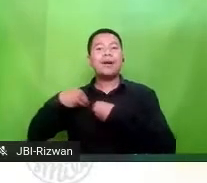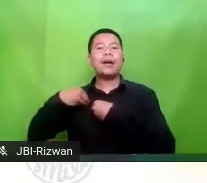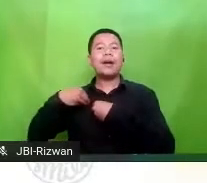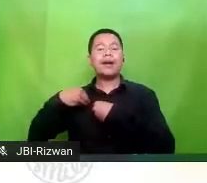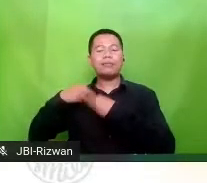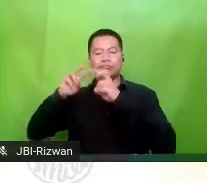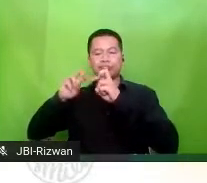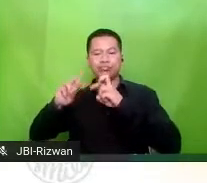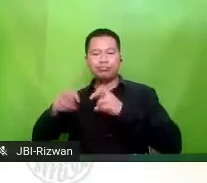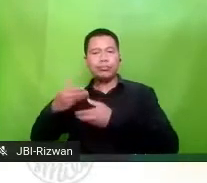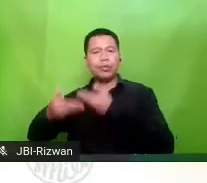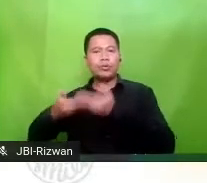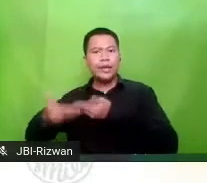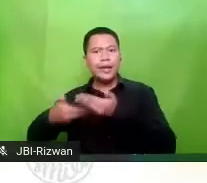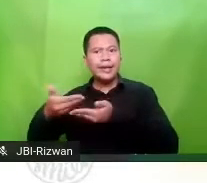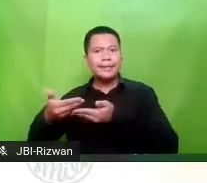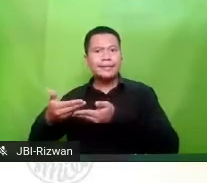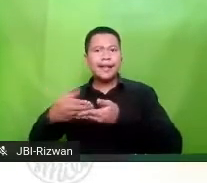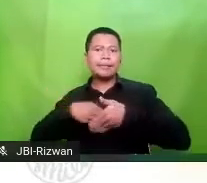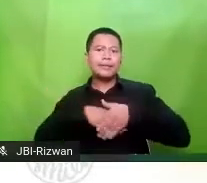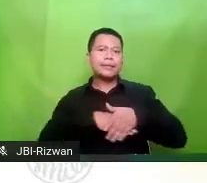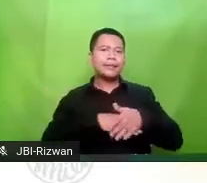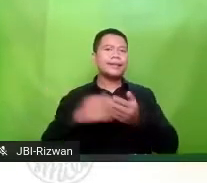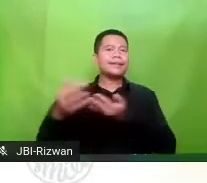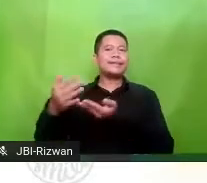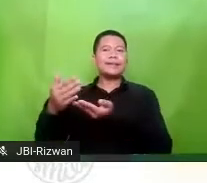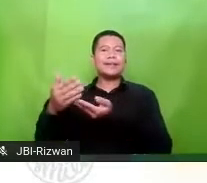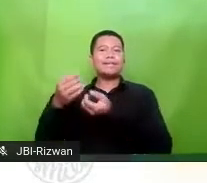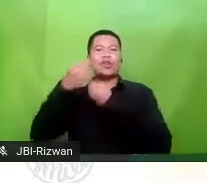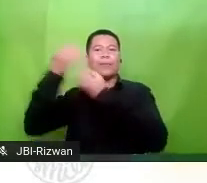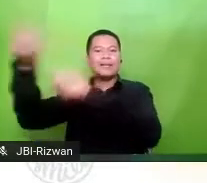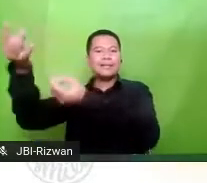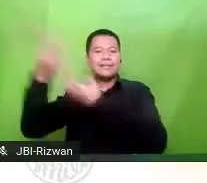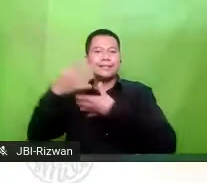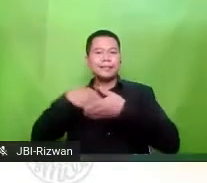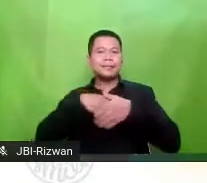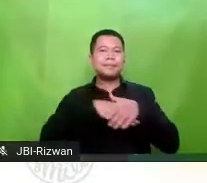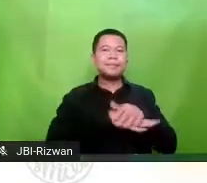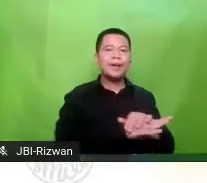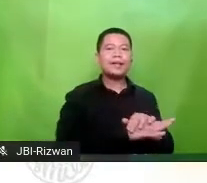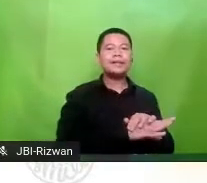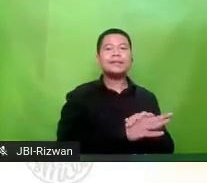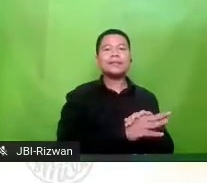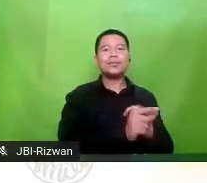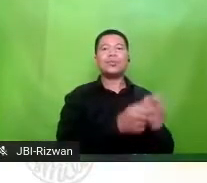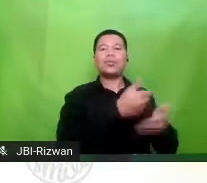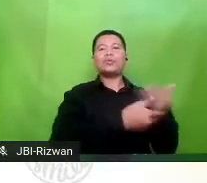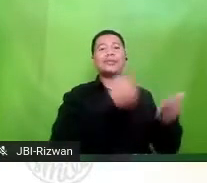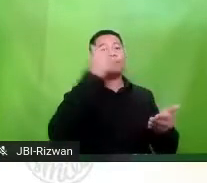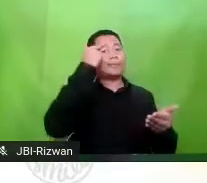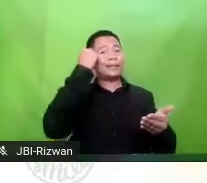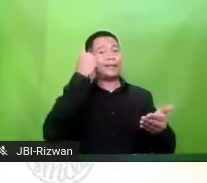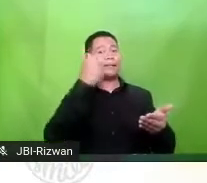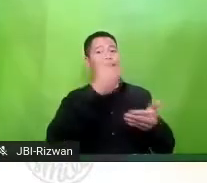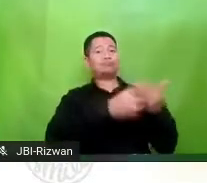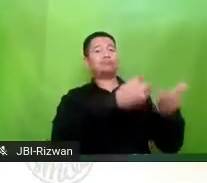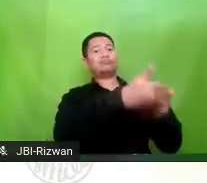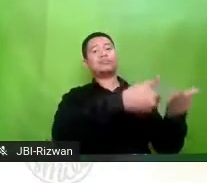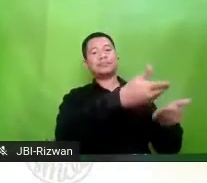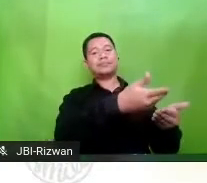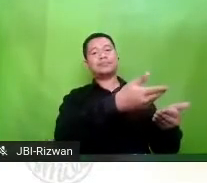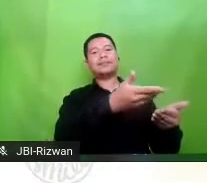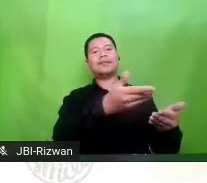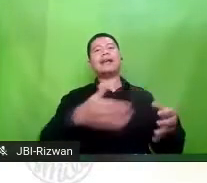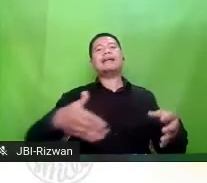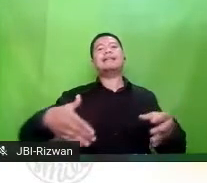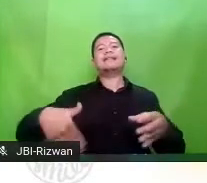serta menyimpan informasi yang diperlukan untuk suatu proses belajar, keterlibatan